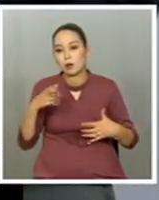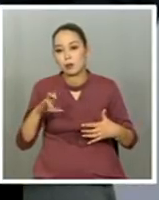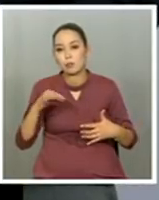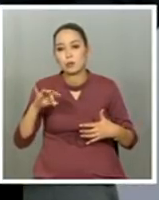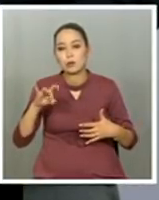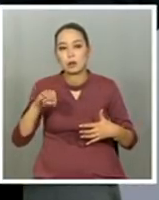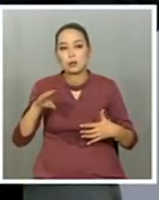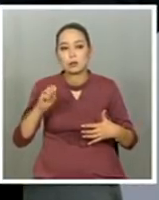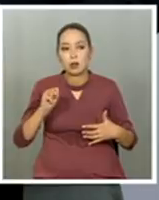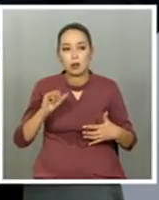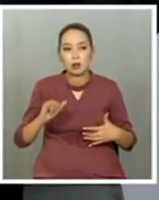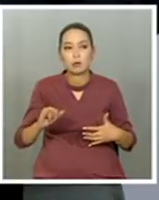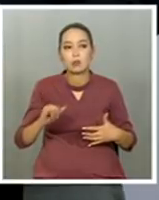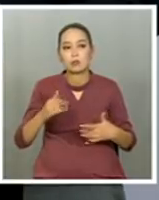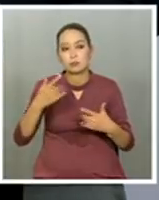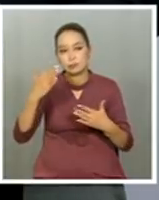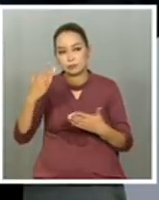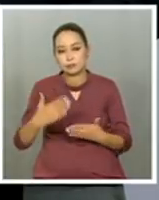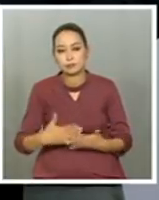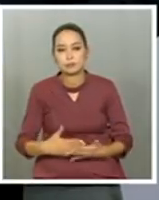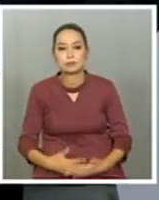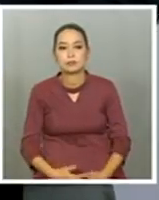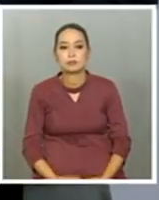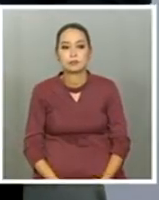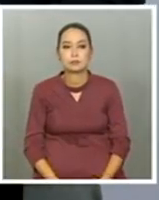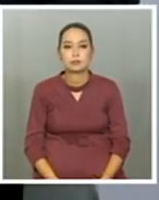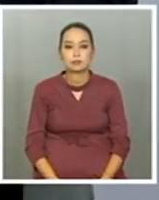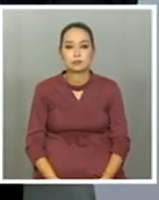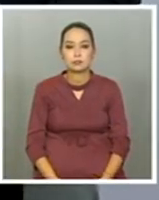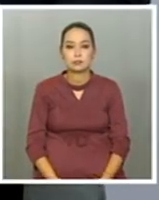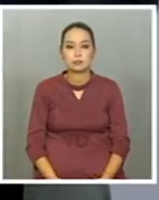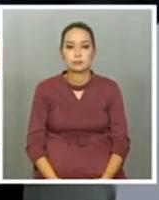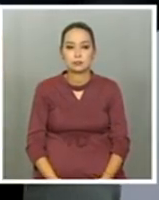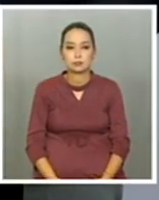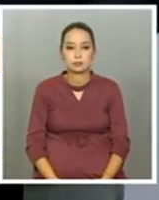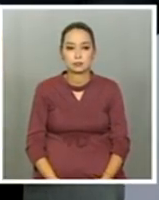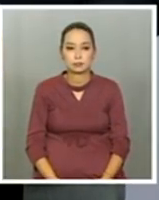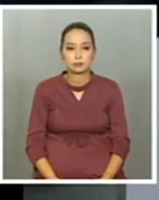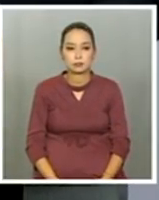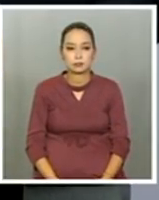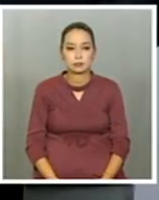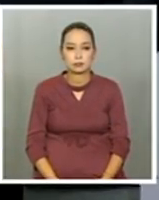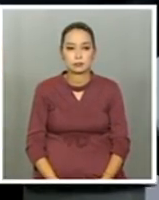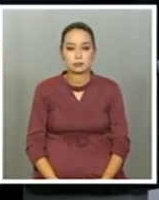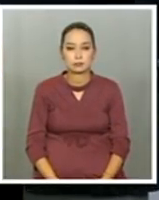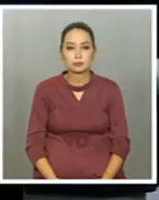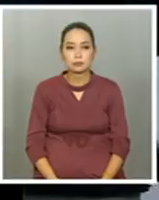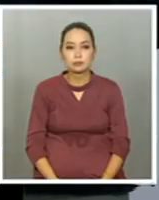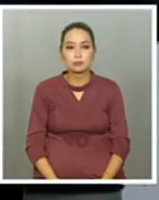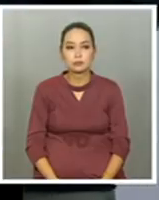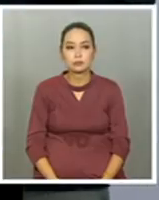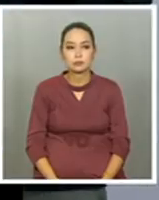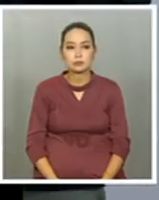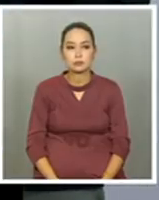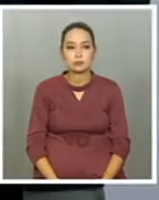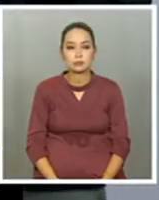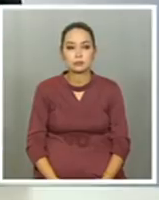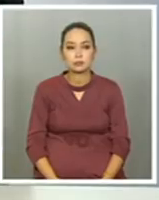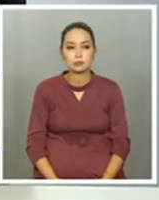Қатонқарағай, Көкшетау, Көлсай көлдер, Қарқаралы, Сайрамөгем, Шарын, Іле Алатауы.